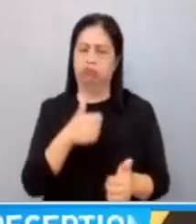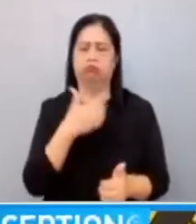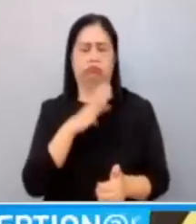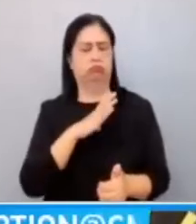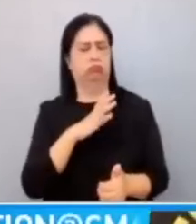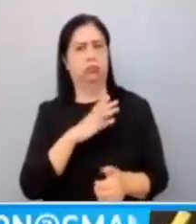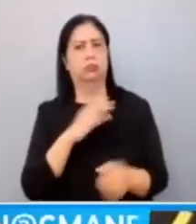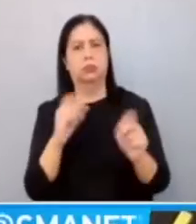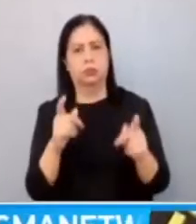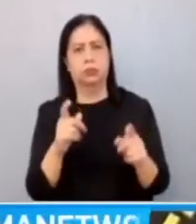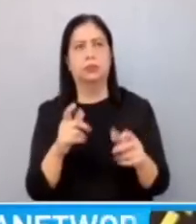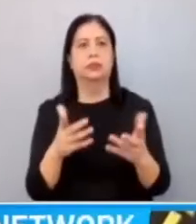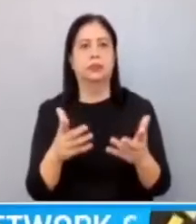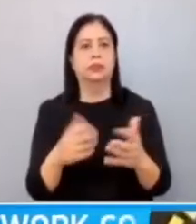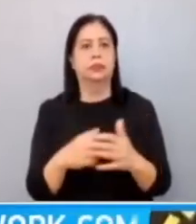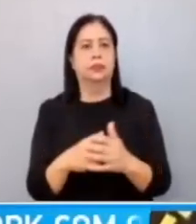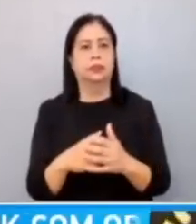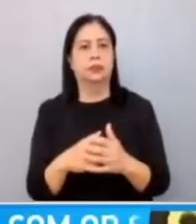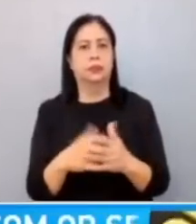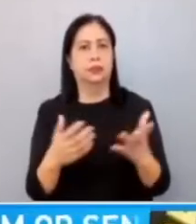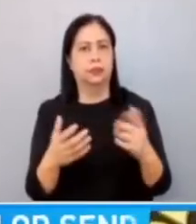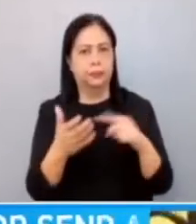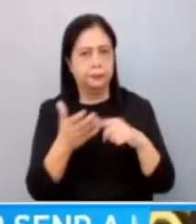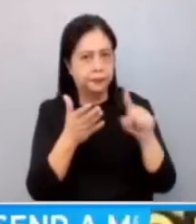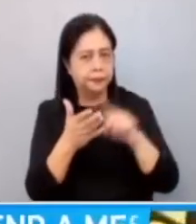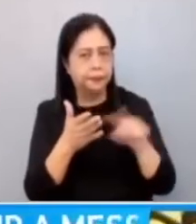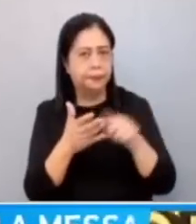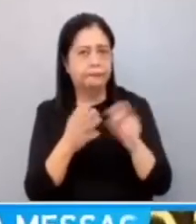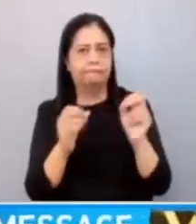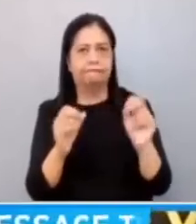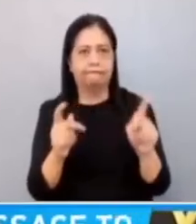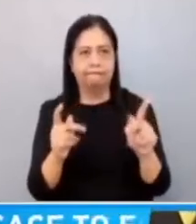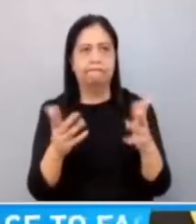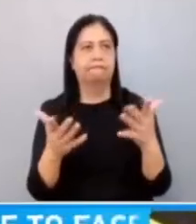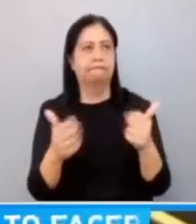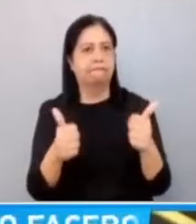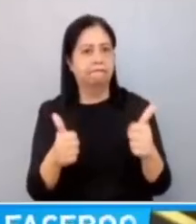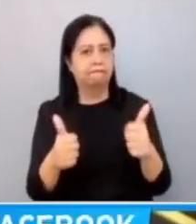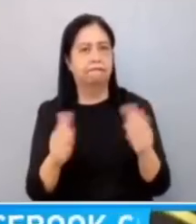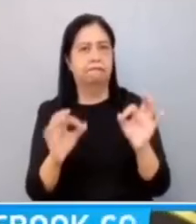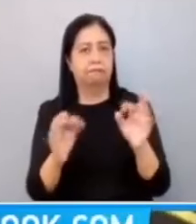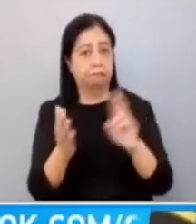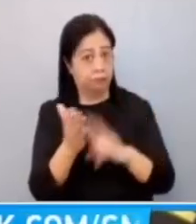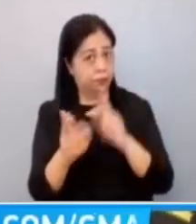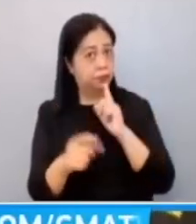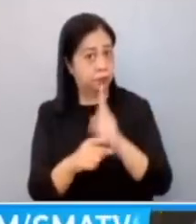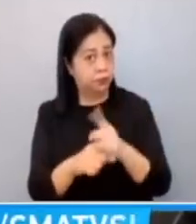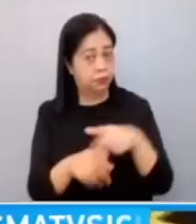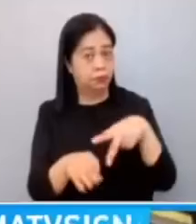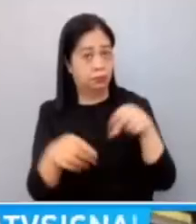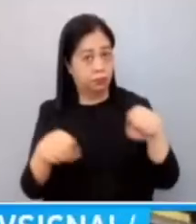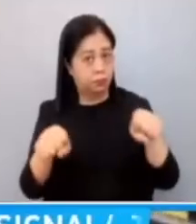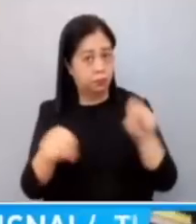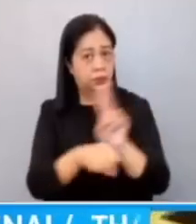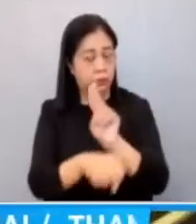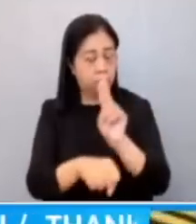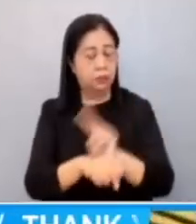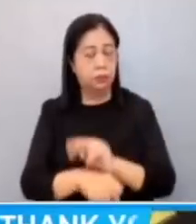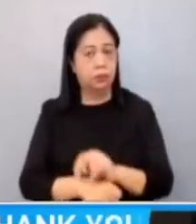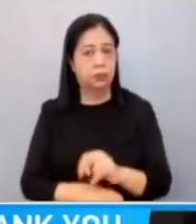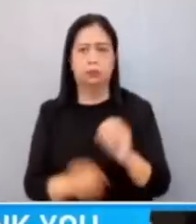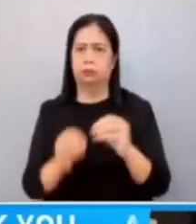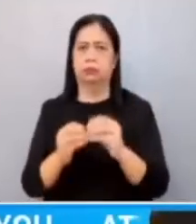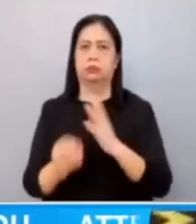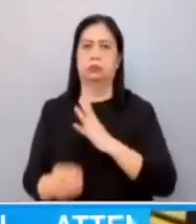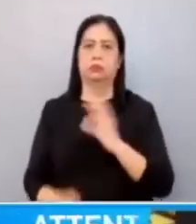Para na check ng maayos kung nakarehistro ba talaga yung motor na ginagamit. Okay. Mas okay ito sir kasi